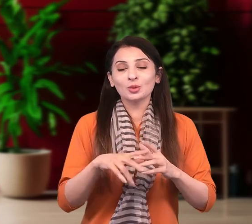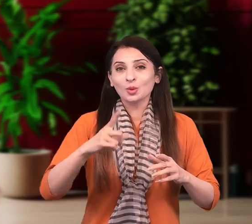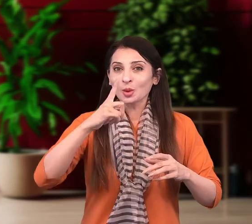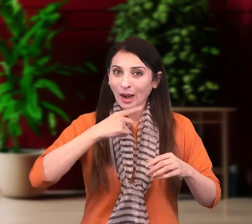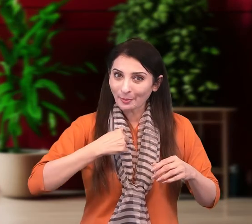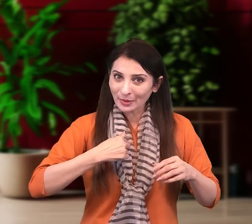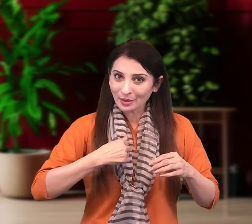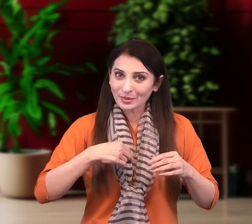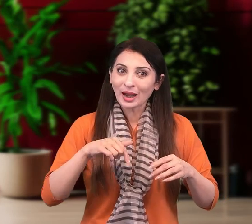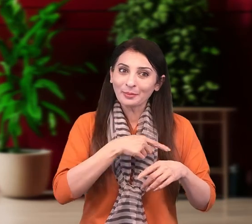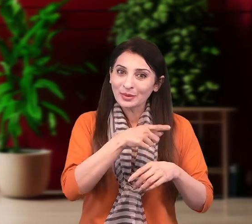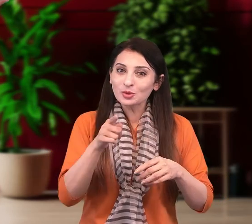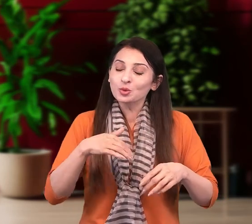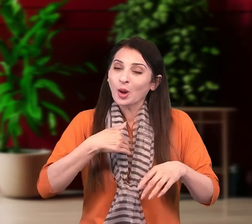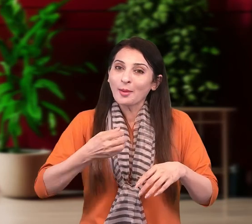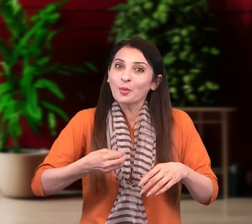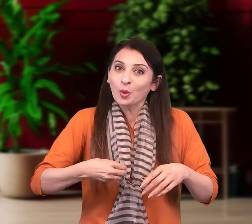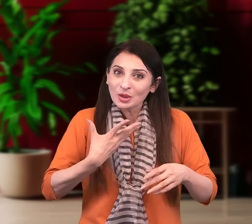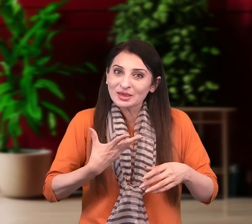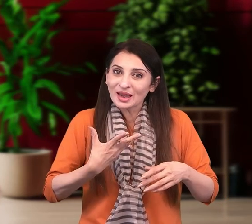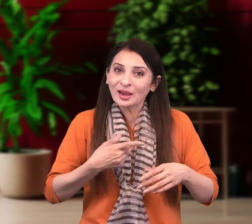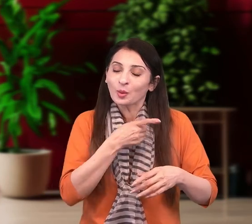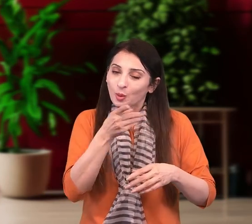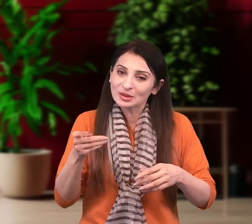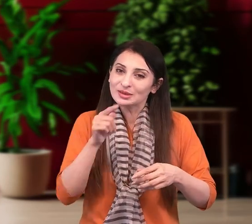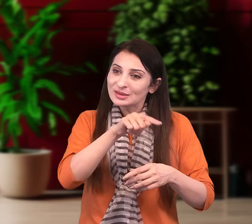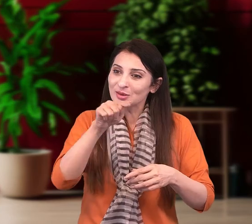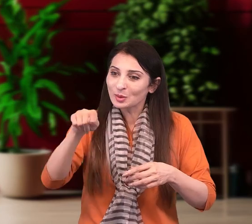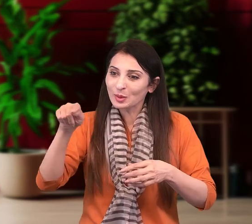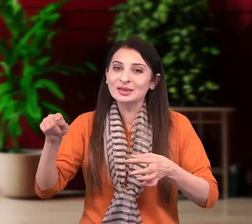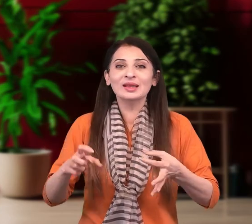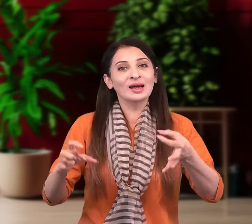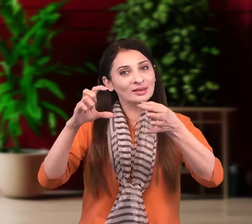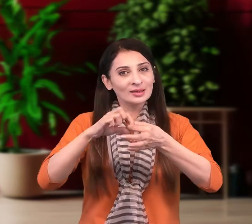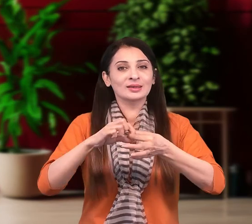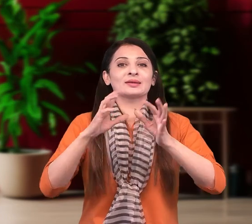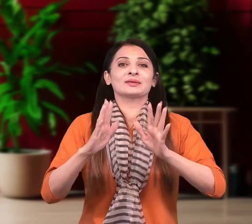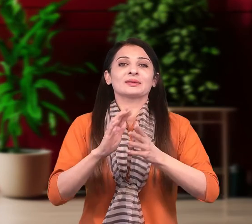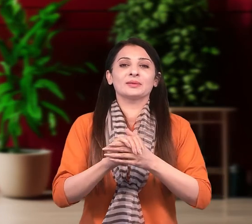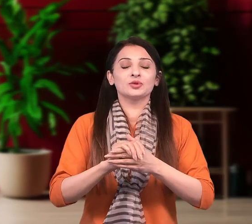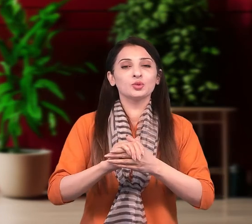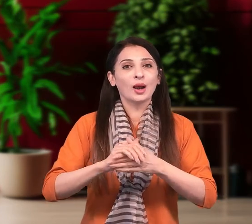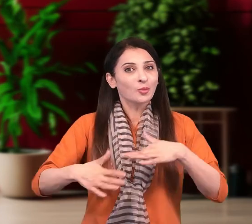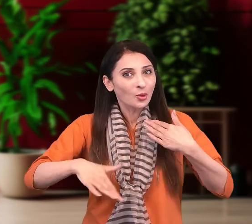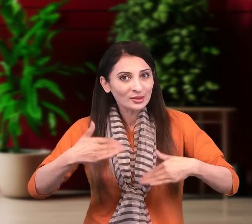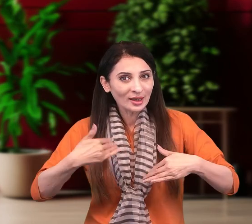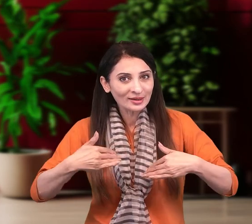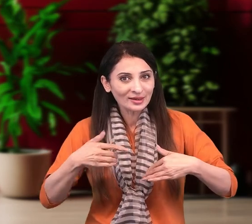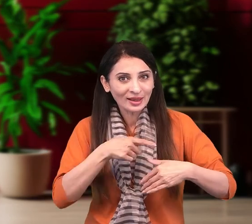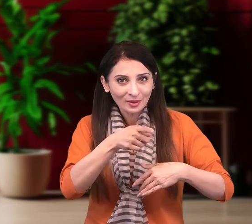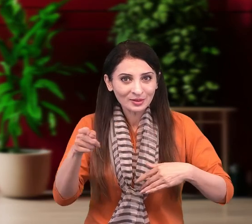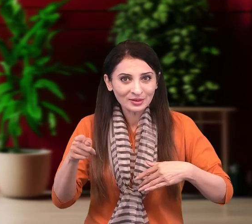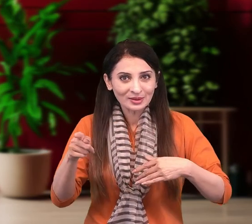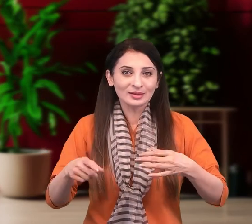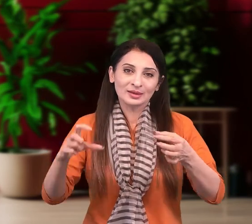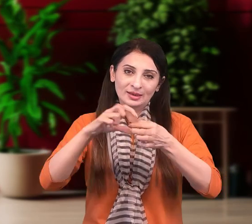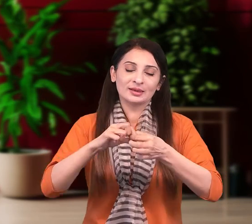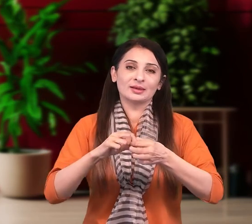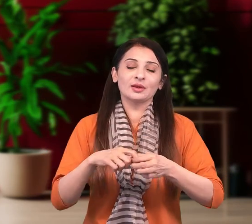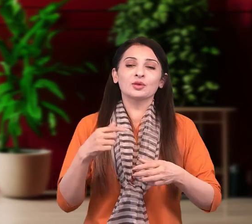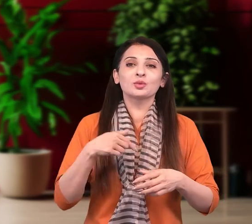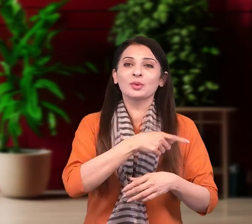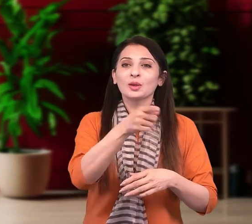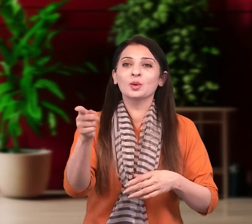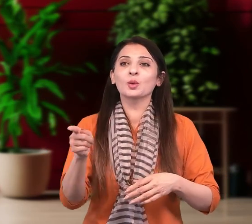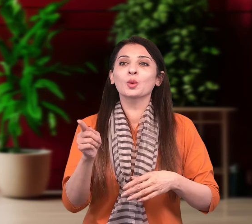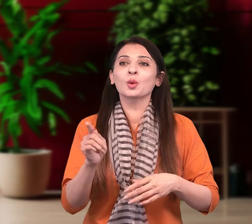exaggerated, but that's who I am. Like abhi bhi I'm struggling to keep my head steady for the talk, but that's who I am. So connect